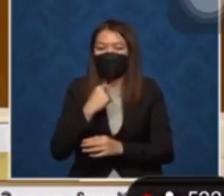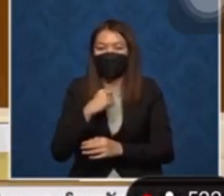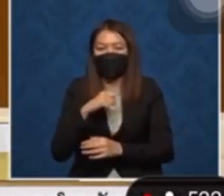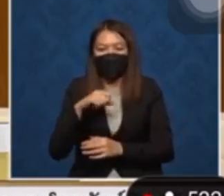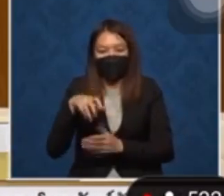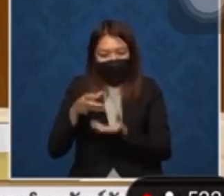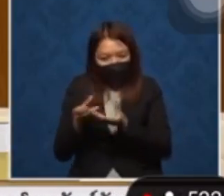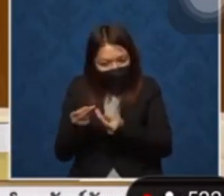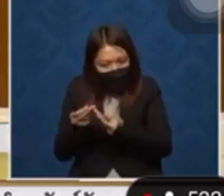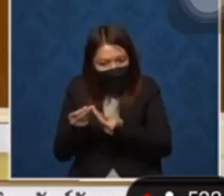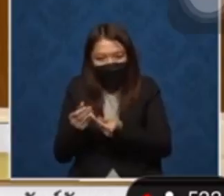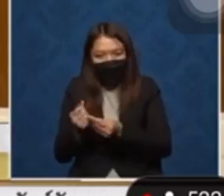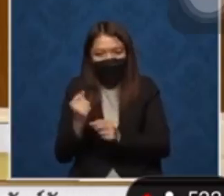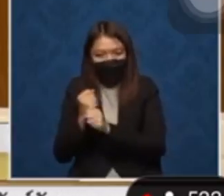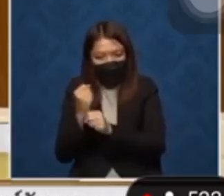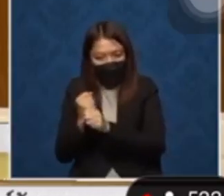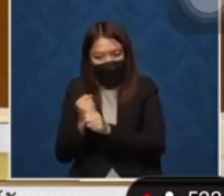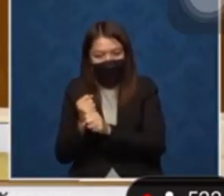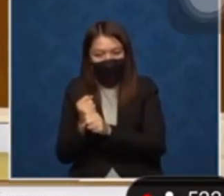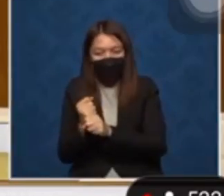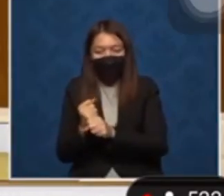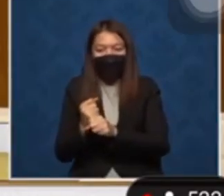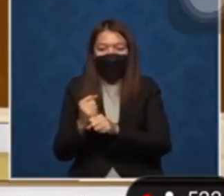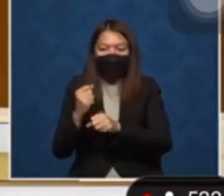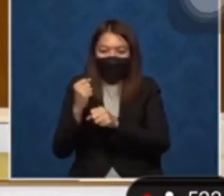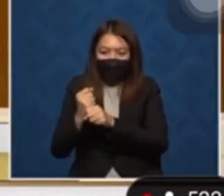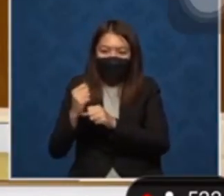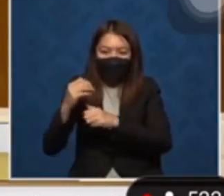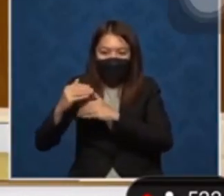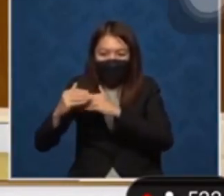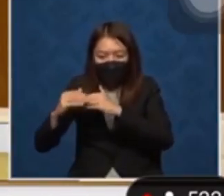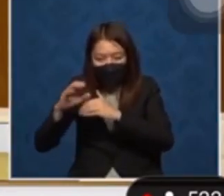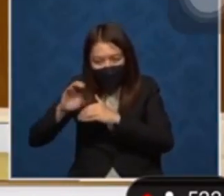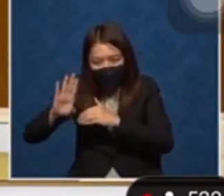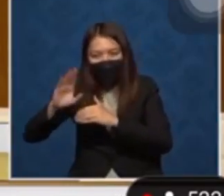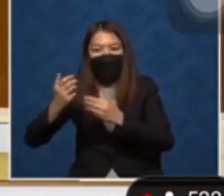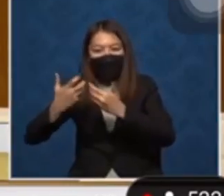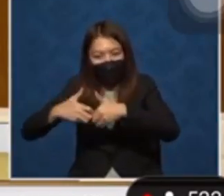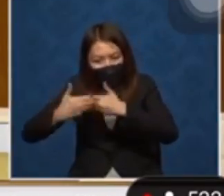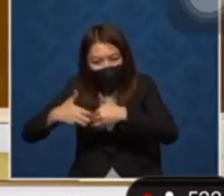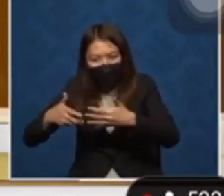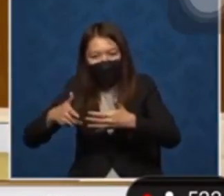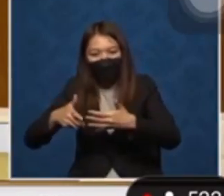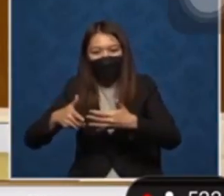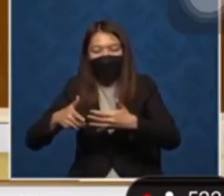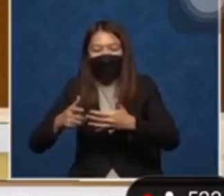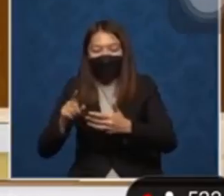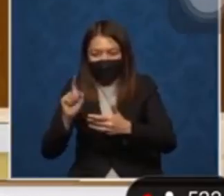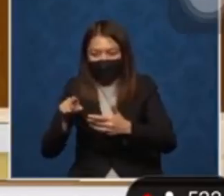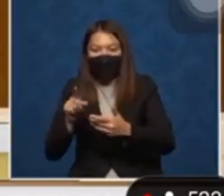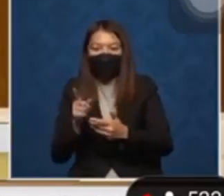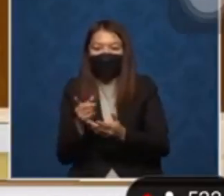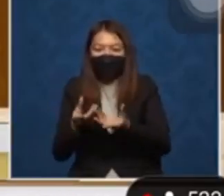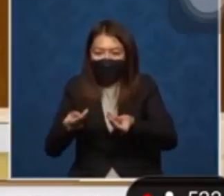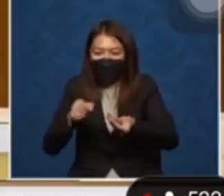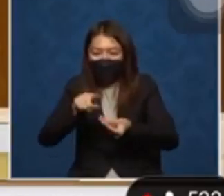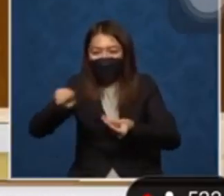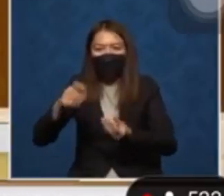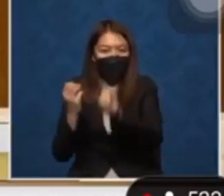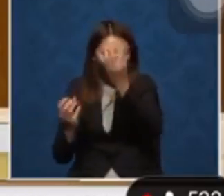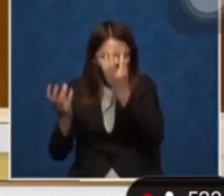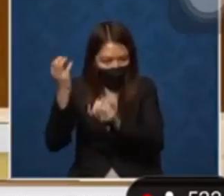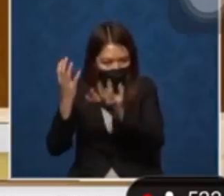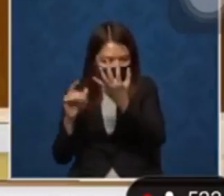ที่ดินเพื่อรองรับให้กับกลุ่มธุรกิจในการพัฒนาทั้งที่เป็นเขตป่า